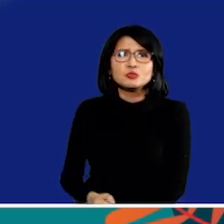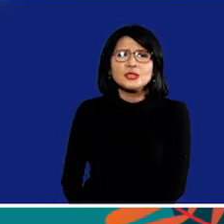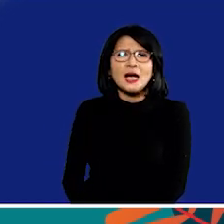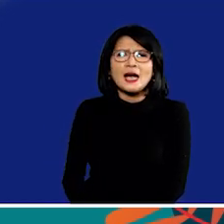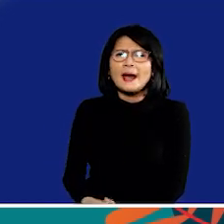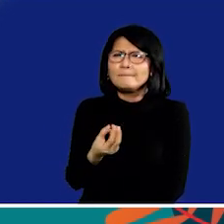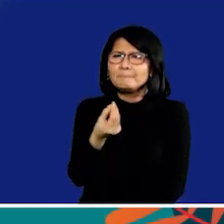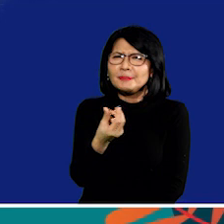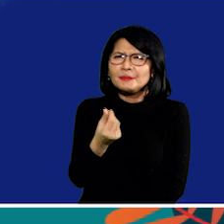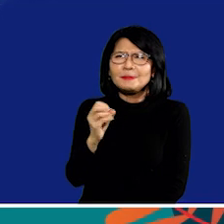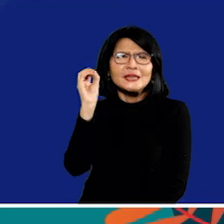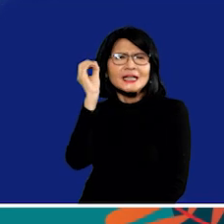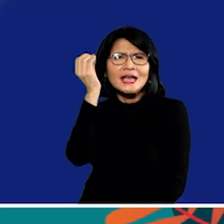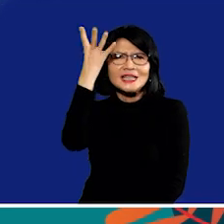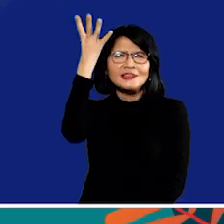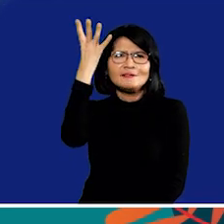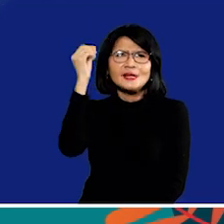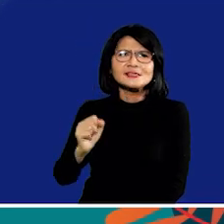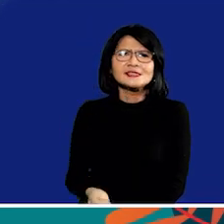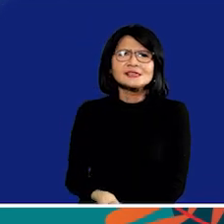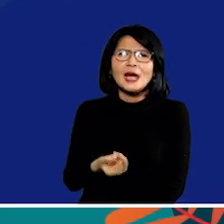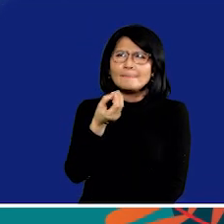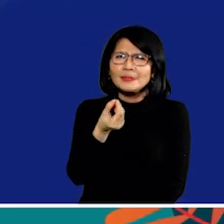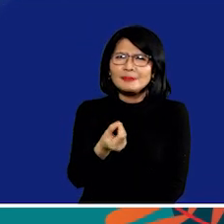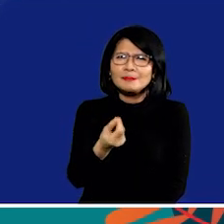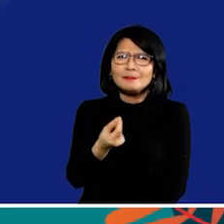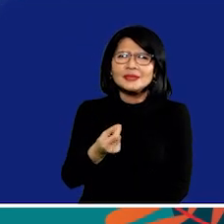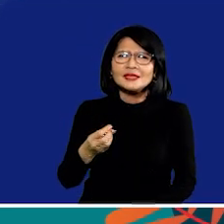bibit-bibit kreativitas, bibit-bibit